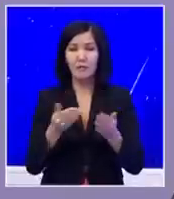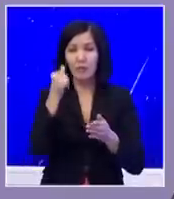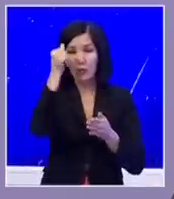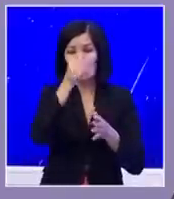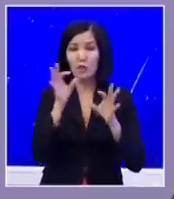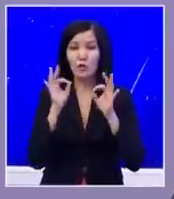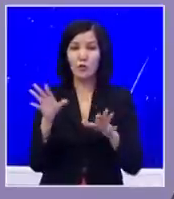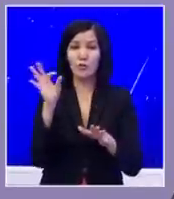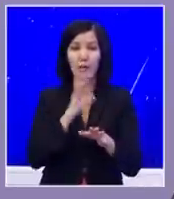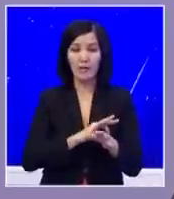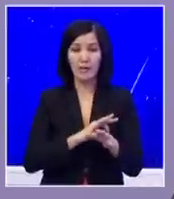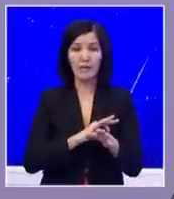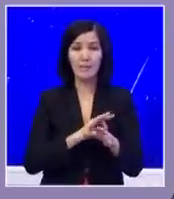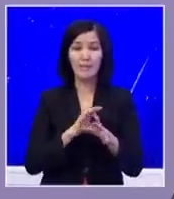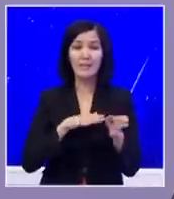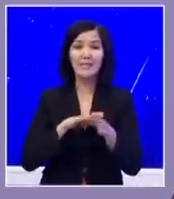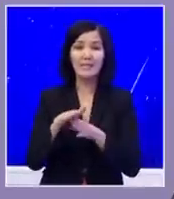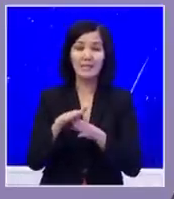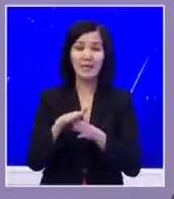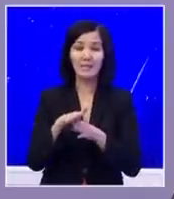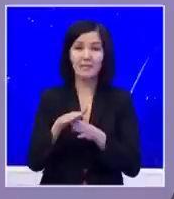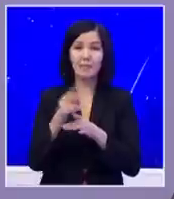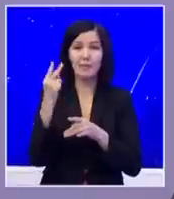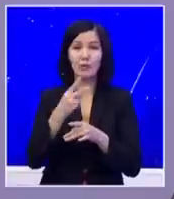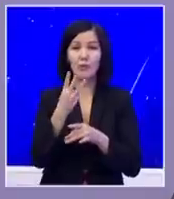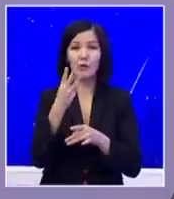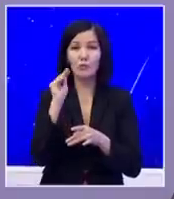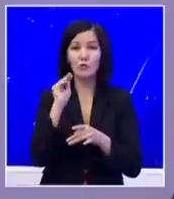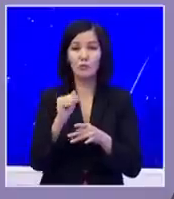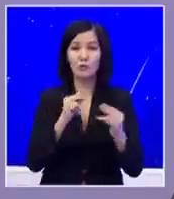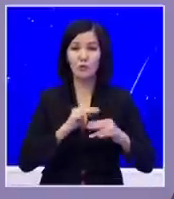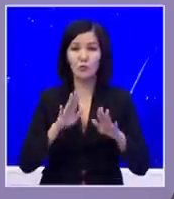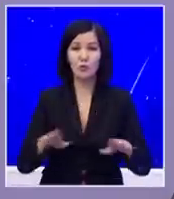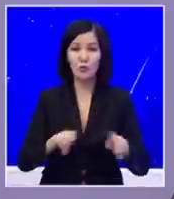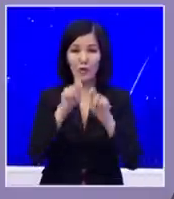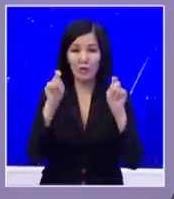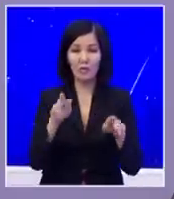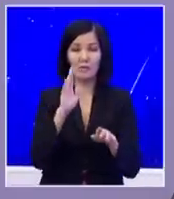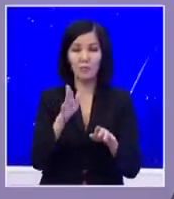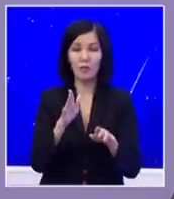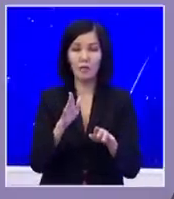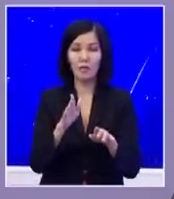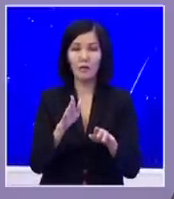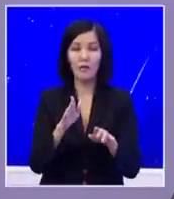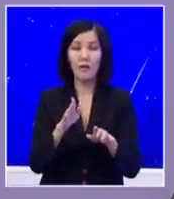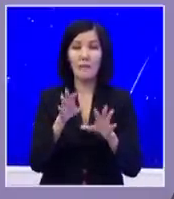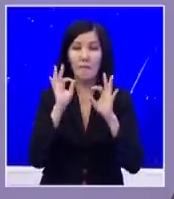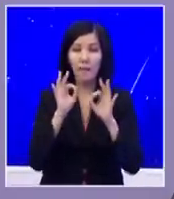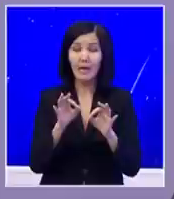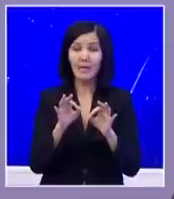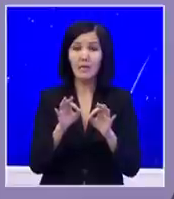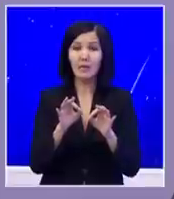дұрыс пайдаланып, іске асырып, 23 мың жұмыс орны ашылады. 23 мың. Ал егер бәрін